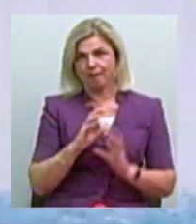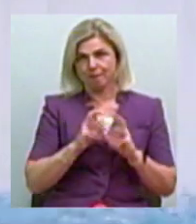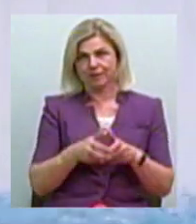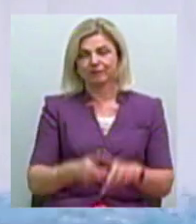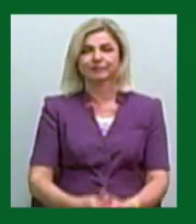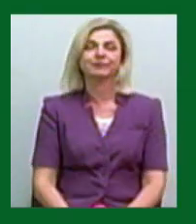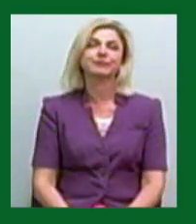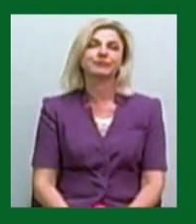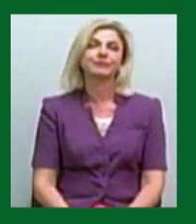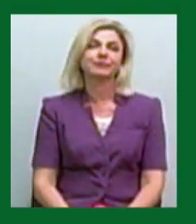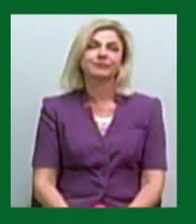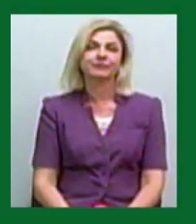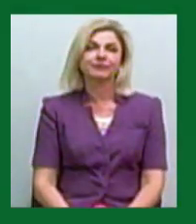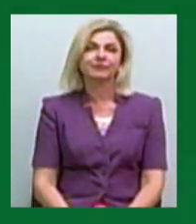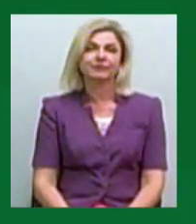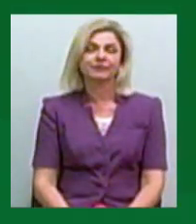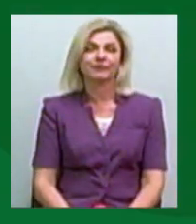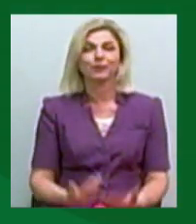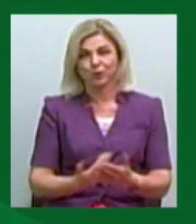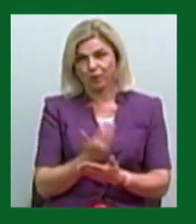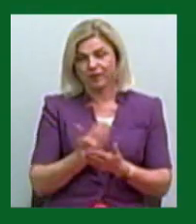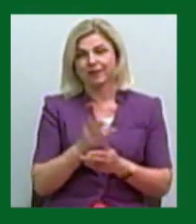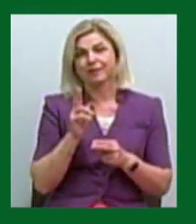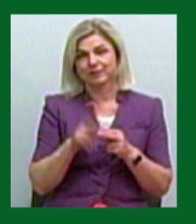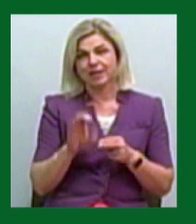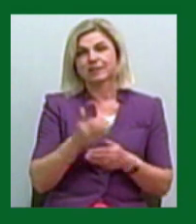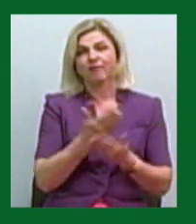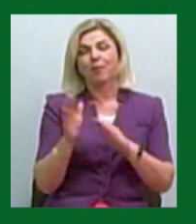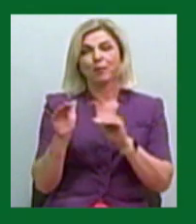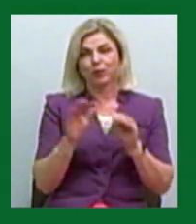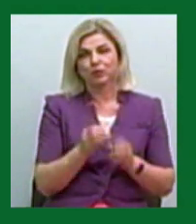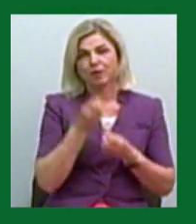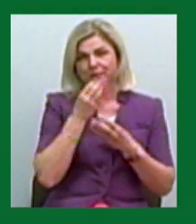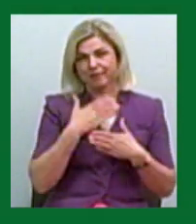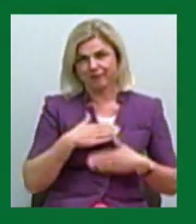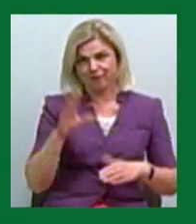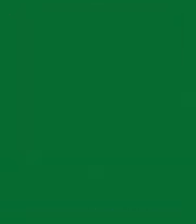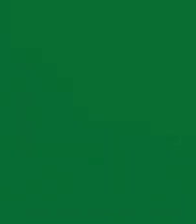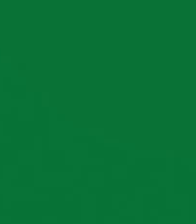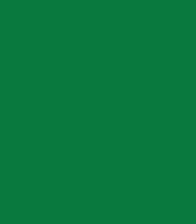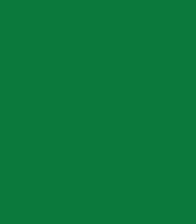Я з вами прощаюся. Гарного вам вечора.